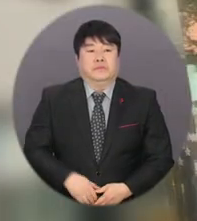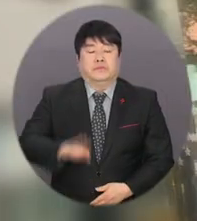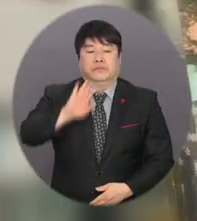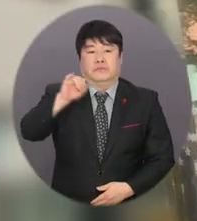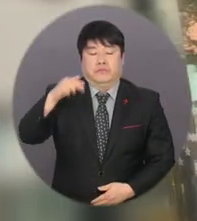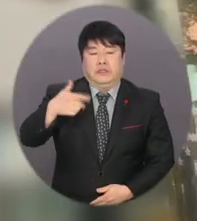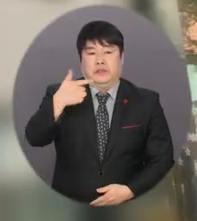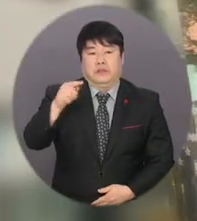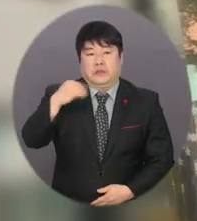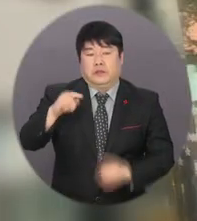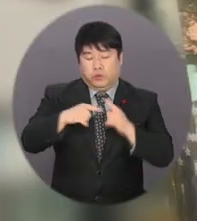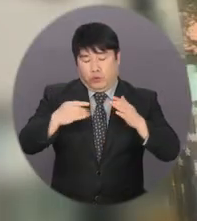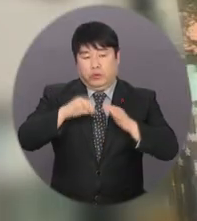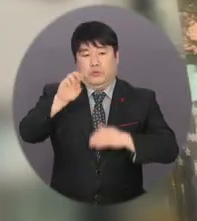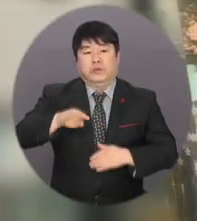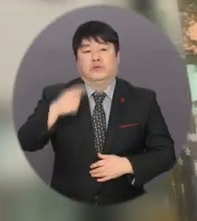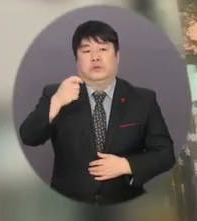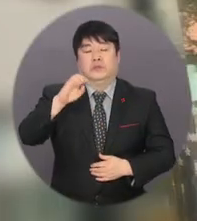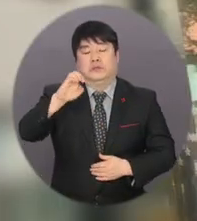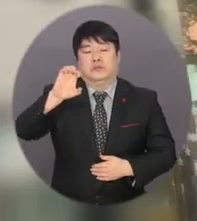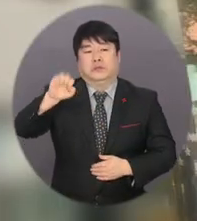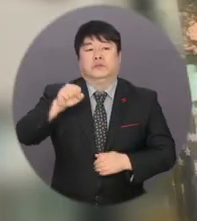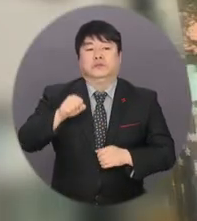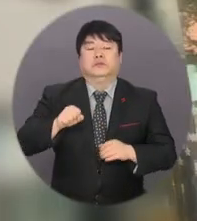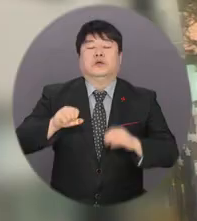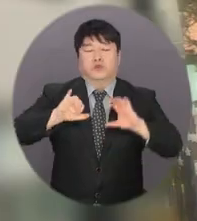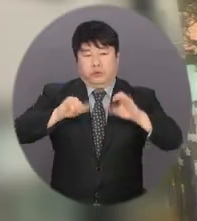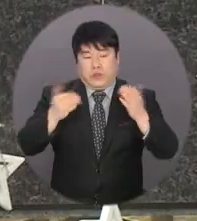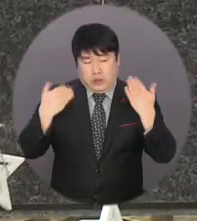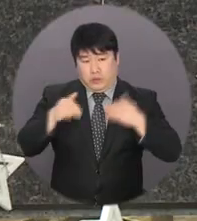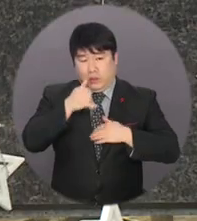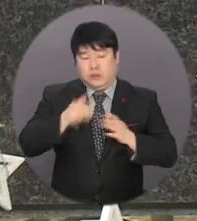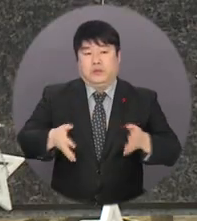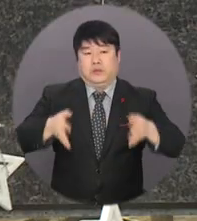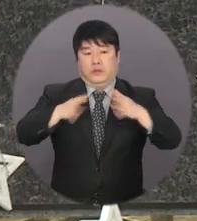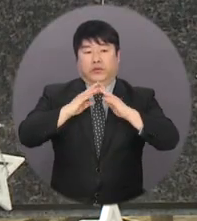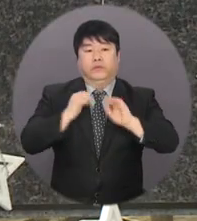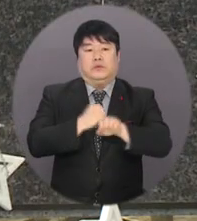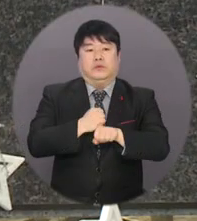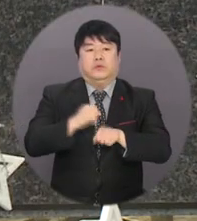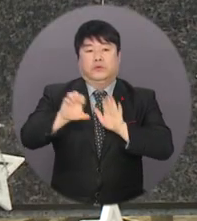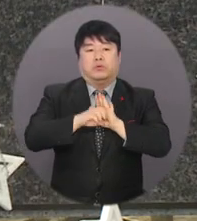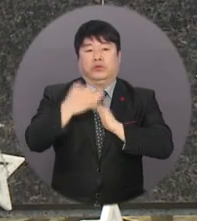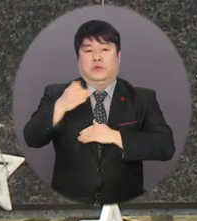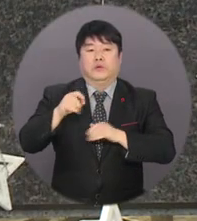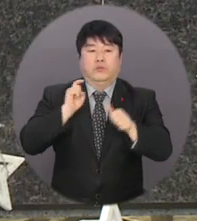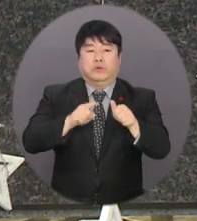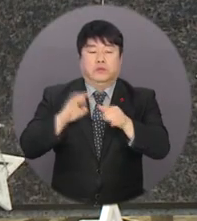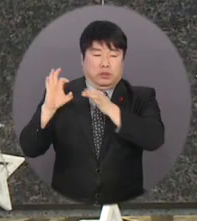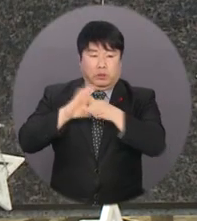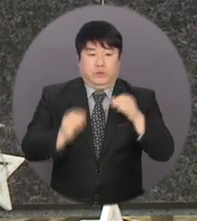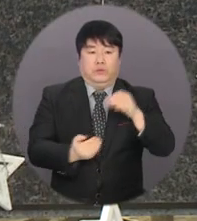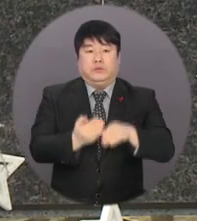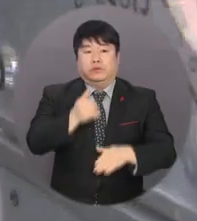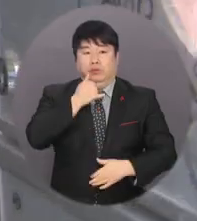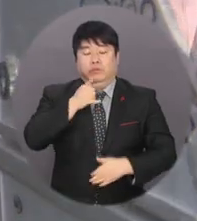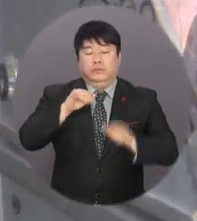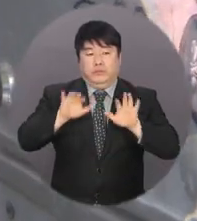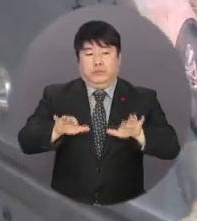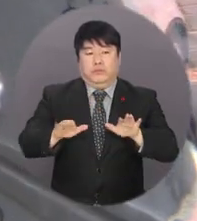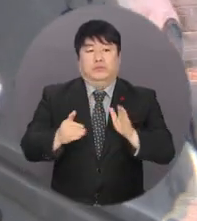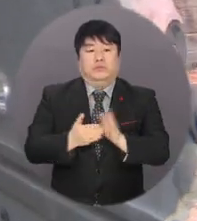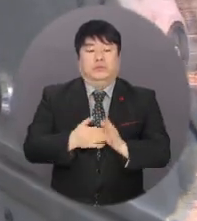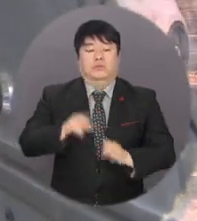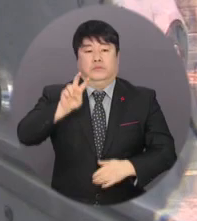빛내리교회 와 광주 티스 s 에이스 국제 학교가 있는 건물에서 홀은 아이고 확진 자가 연이어 나오고 있습니다 현재까지